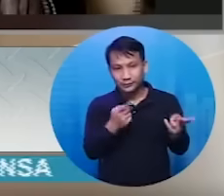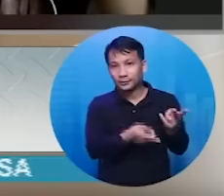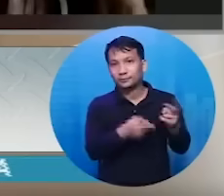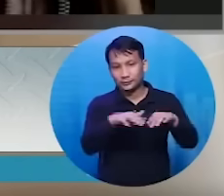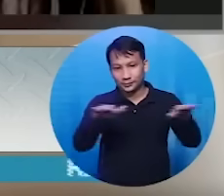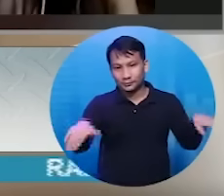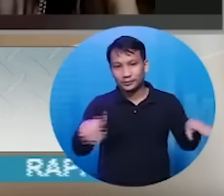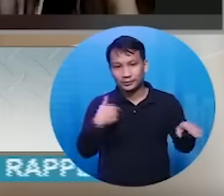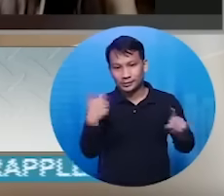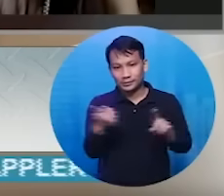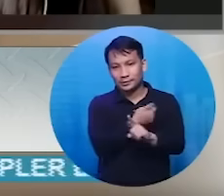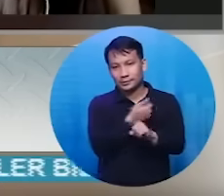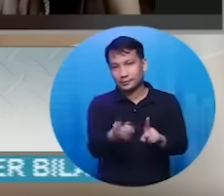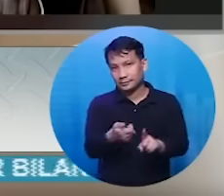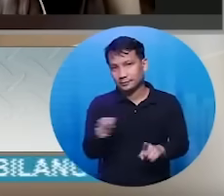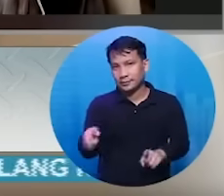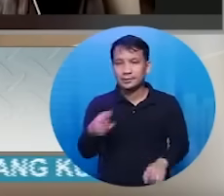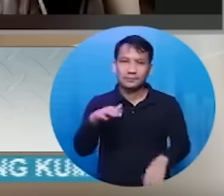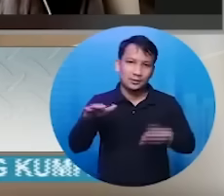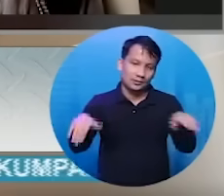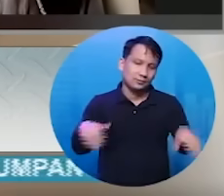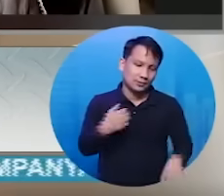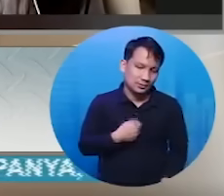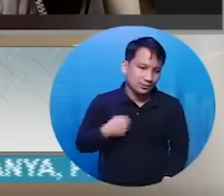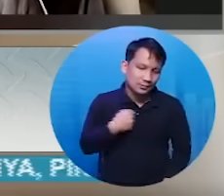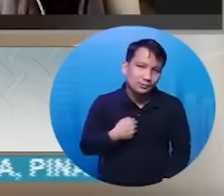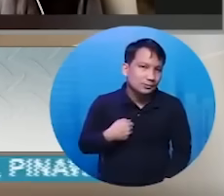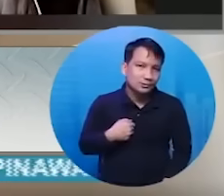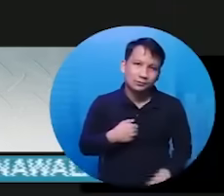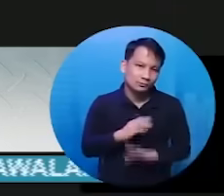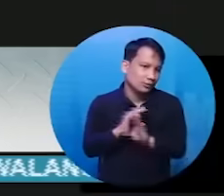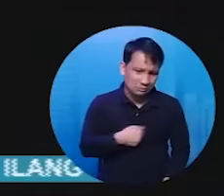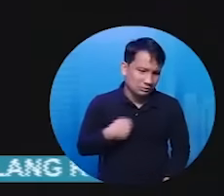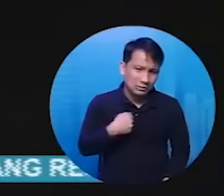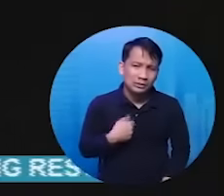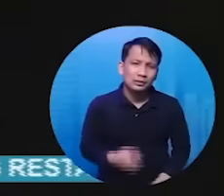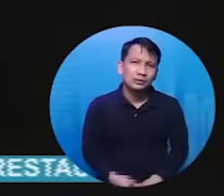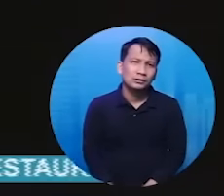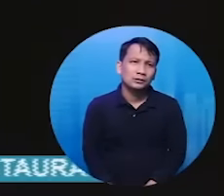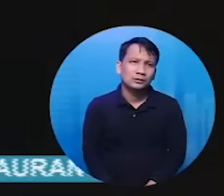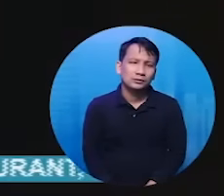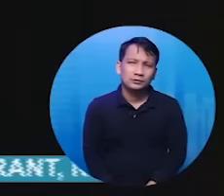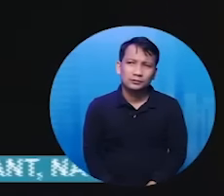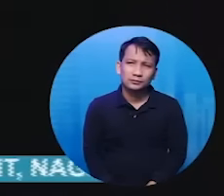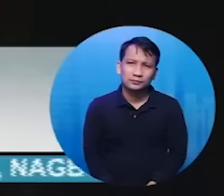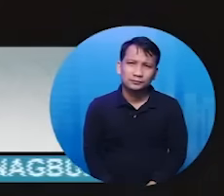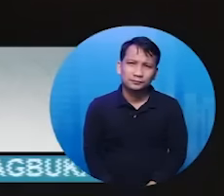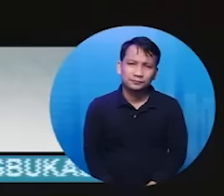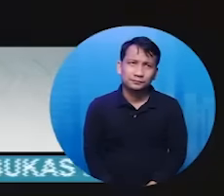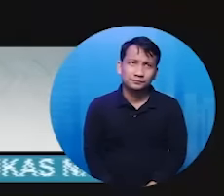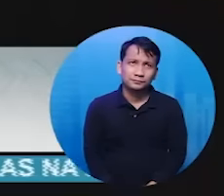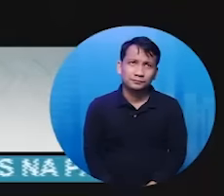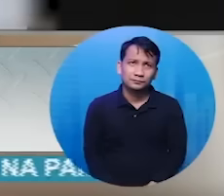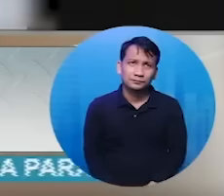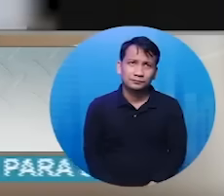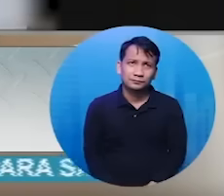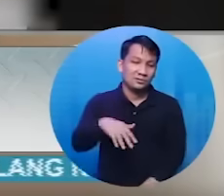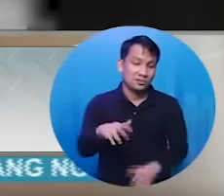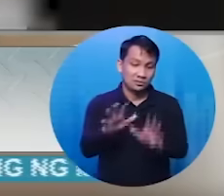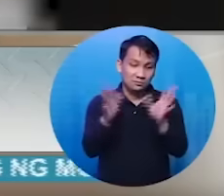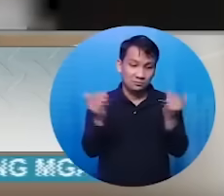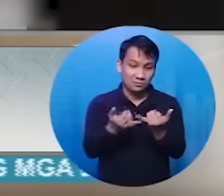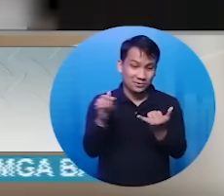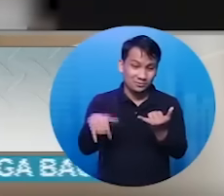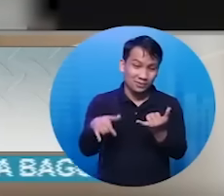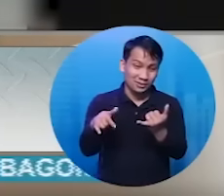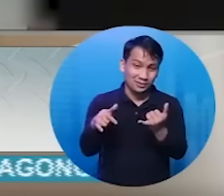yung pangbubugbog niya, Mama. Pasensya ka na. Kung magagawa ko to. Mama, pasensya ka na po. Pwede nga namin muna sa barangay?